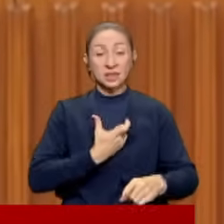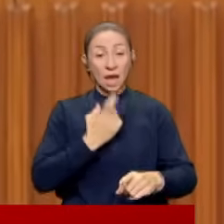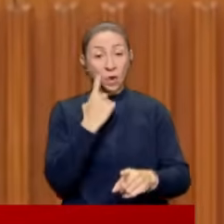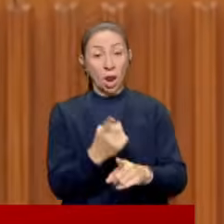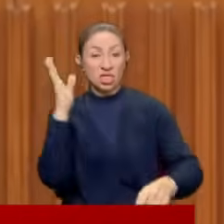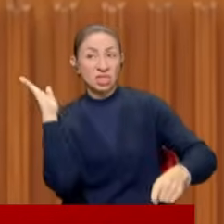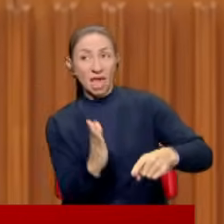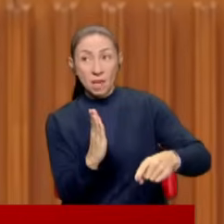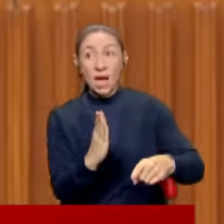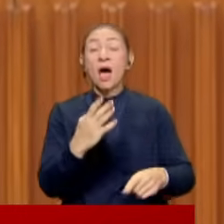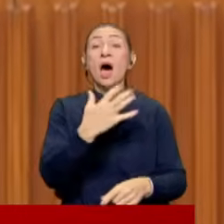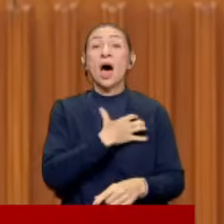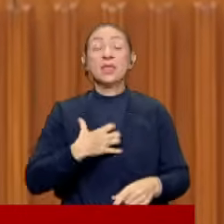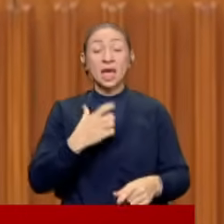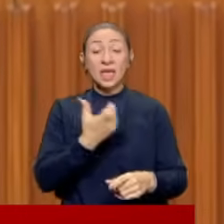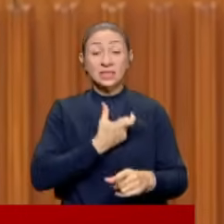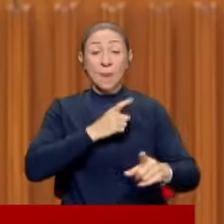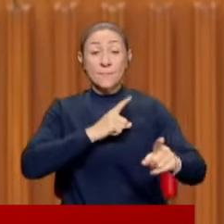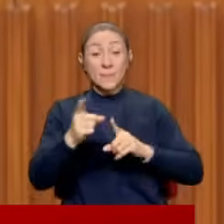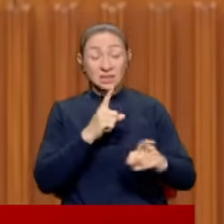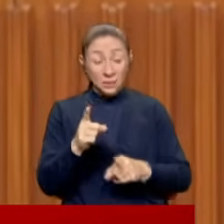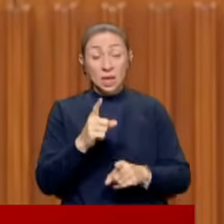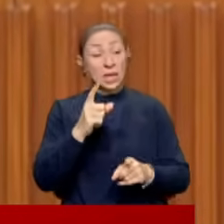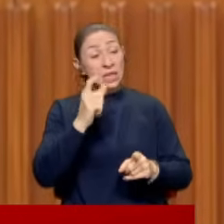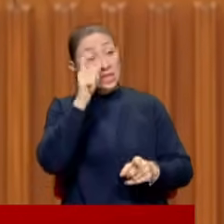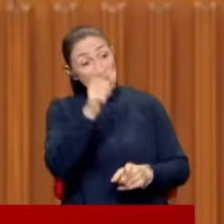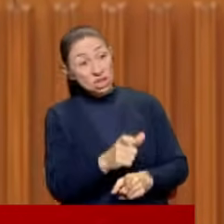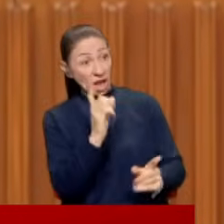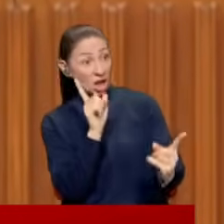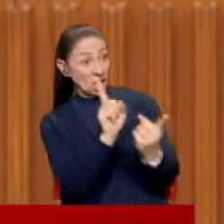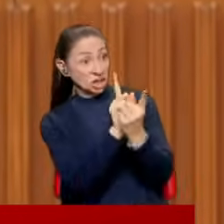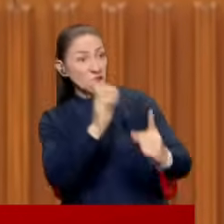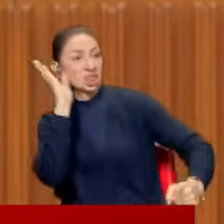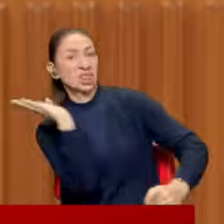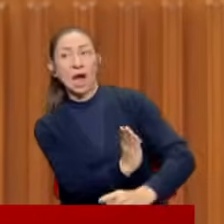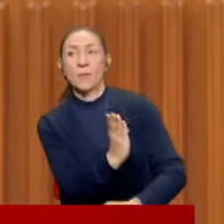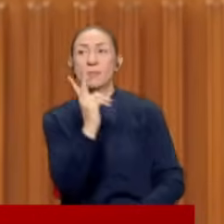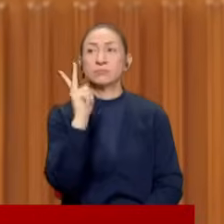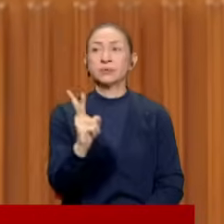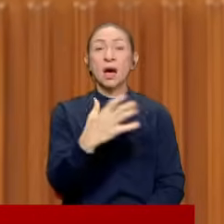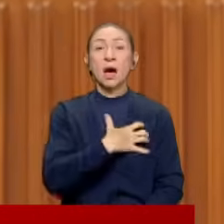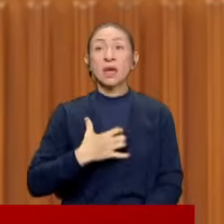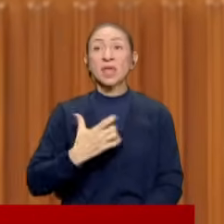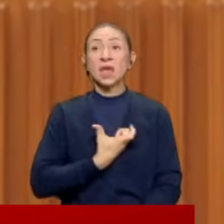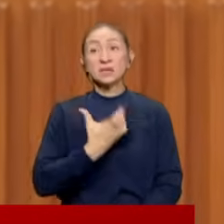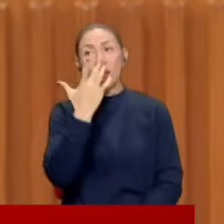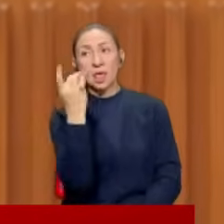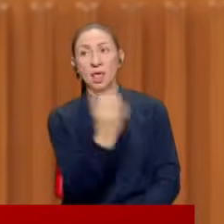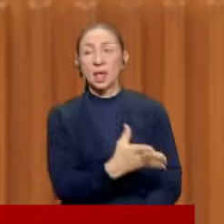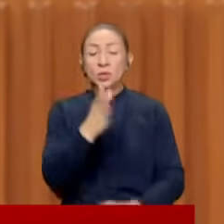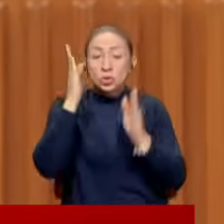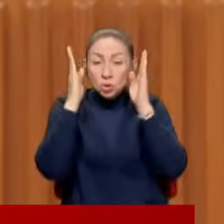girişimidir karar Anayasa mahkemesinin tüzel kişiliğine karşı darbe girişimidir anayasayı hiçe sayma